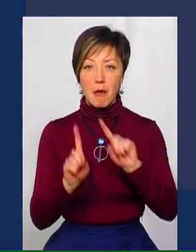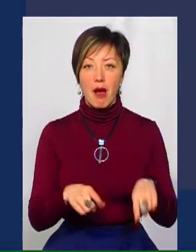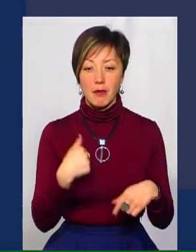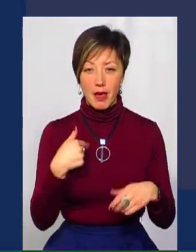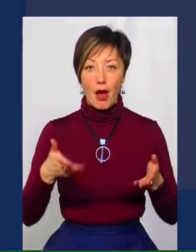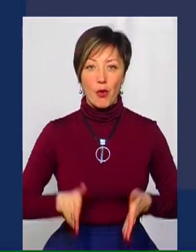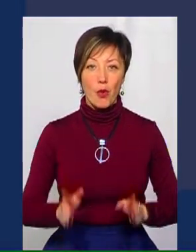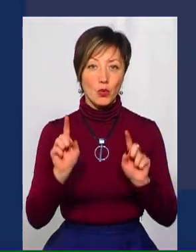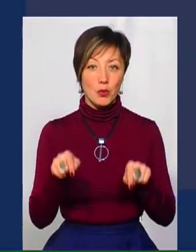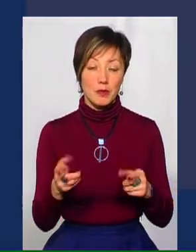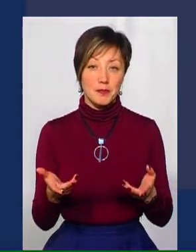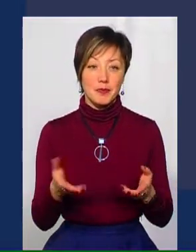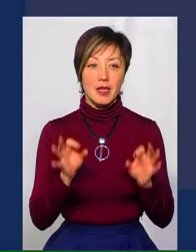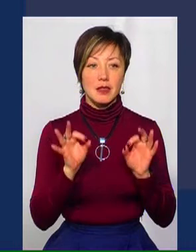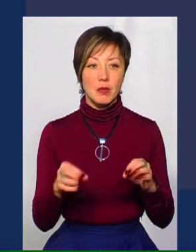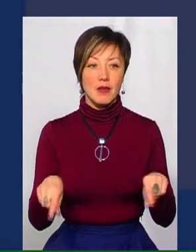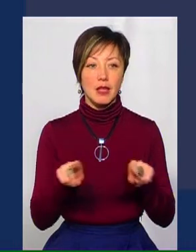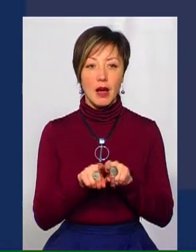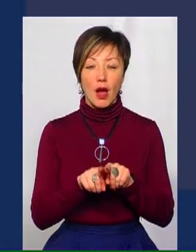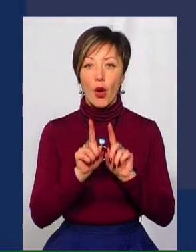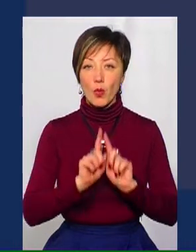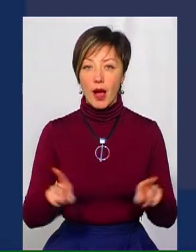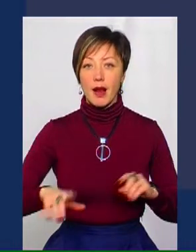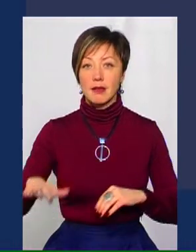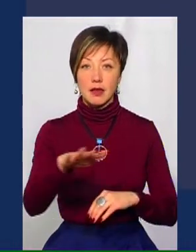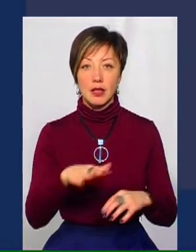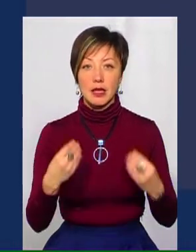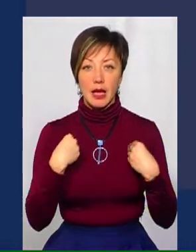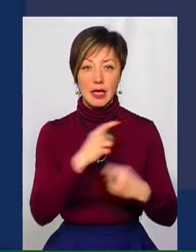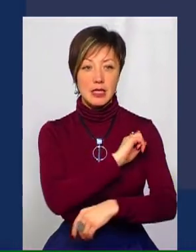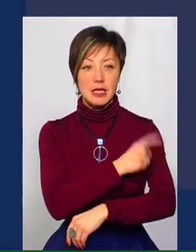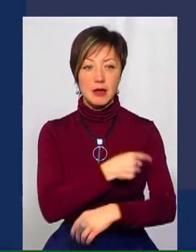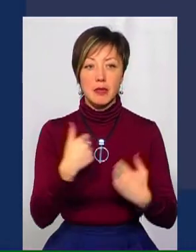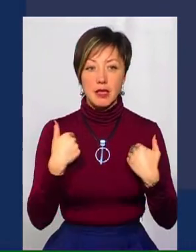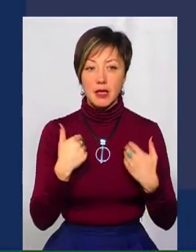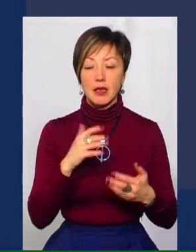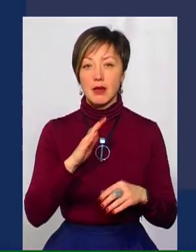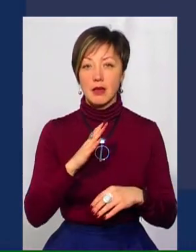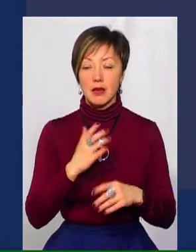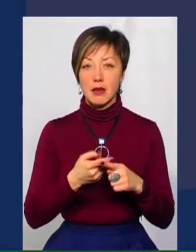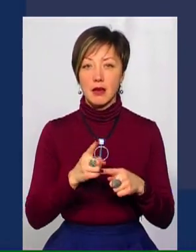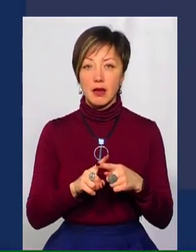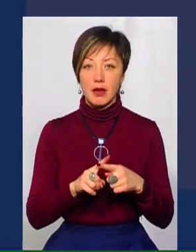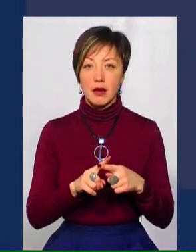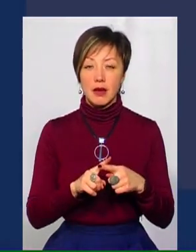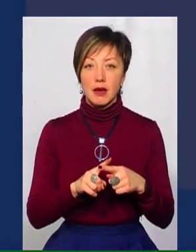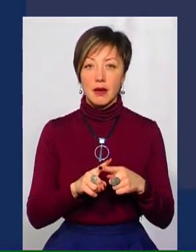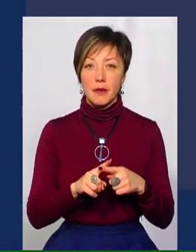я родом. Ну, справді така унікальна територія, яка дає сили мені, яка дає сили мені давати сили